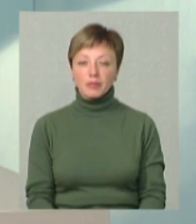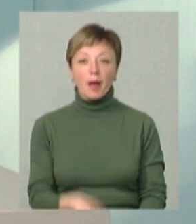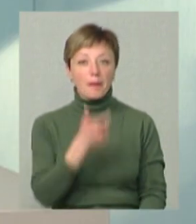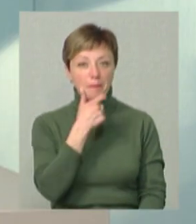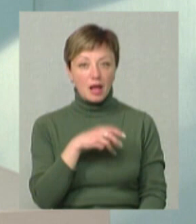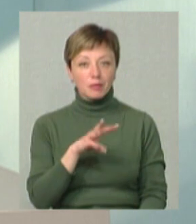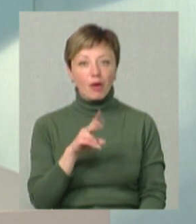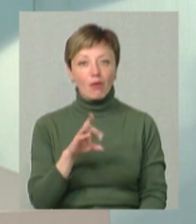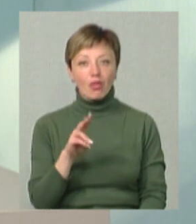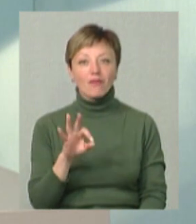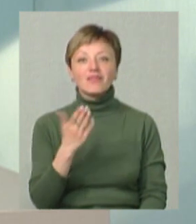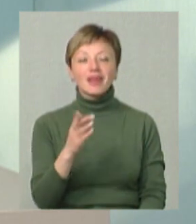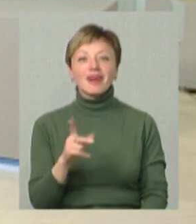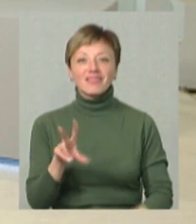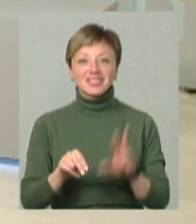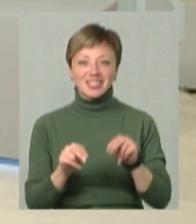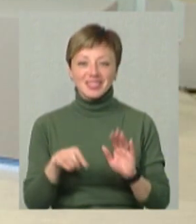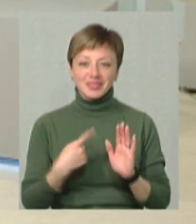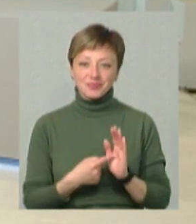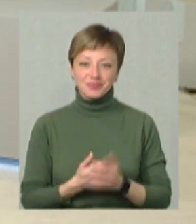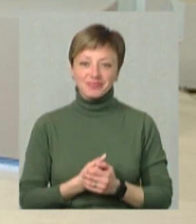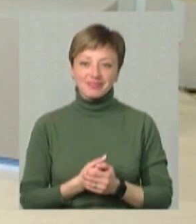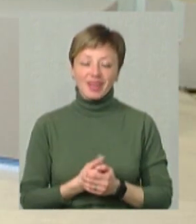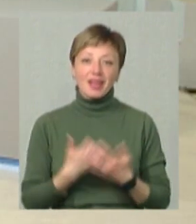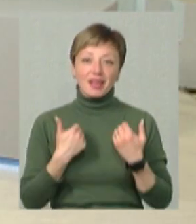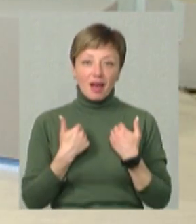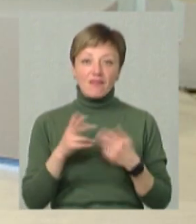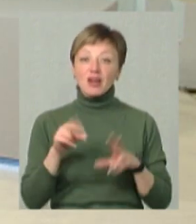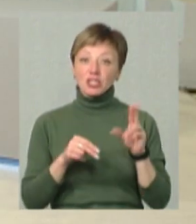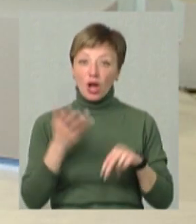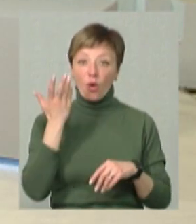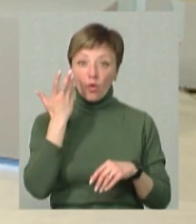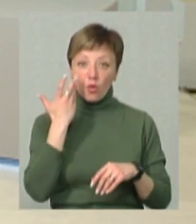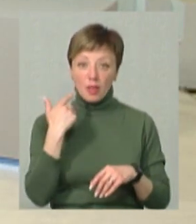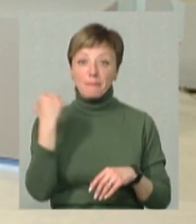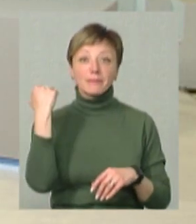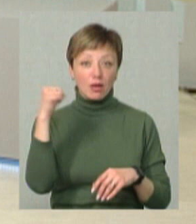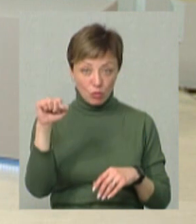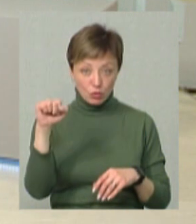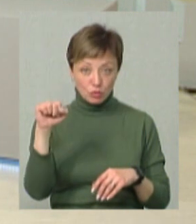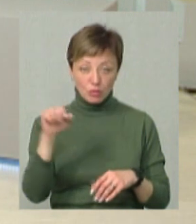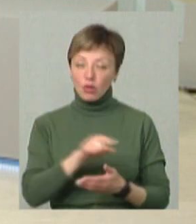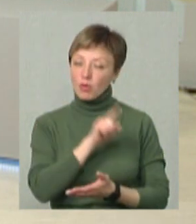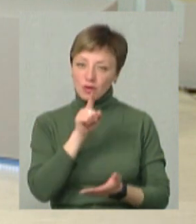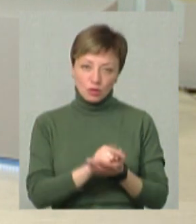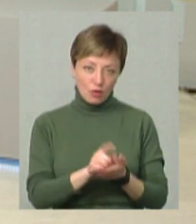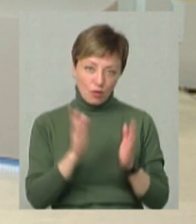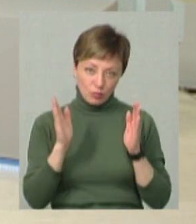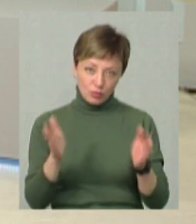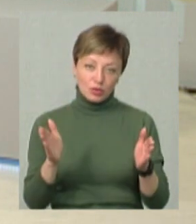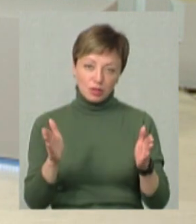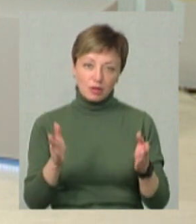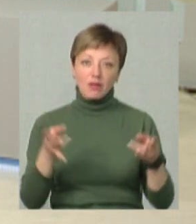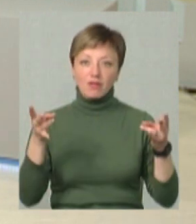Пане Микола, ви як вважаєте? Ну, я вважаю, що коли ми переможемо, а це обов'язково ж буде,